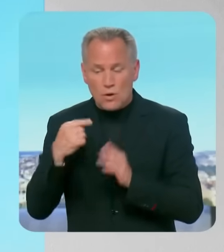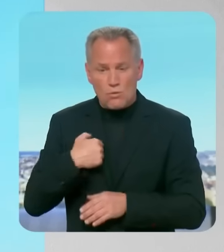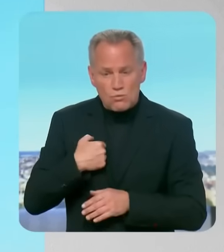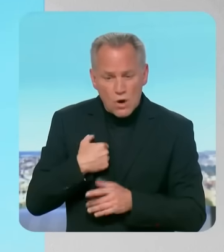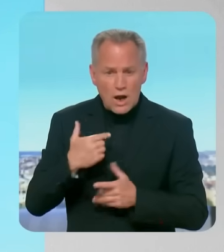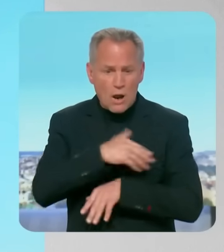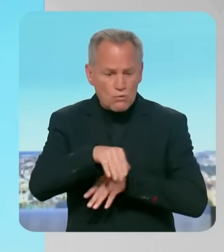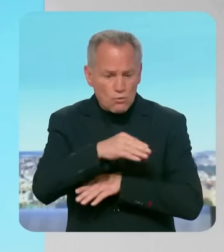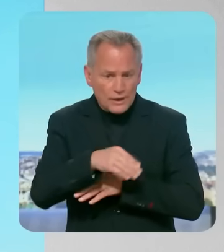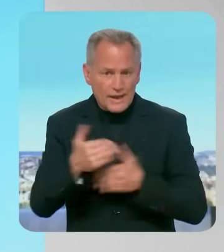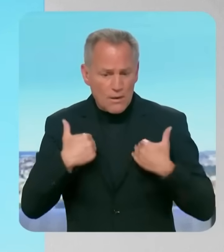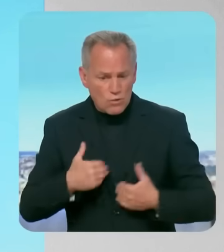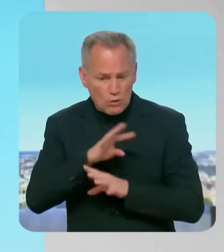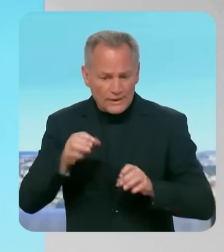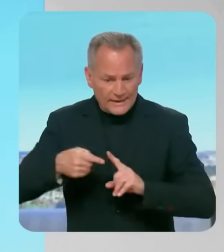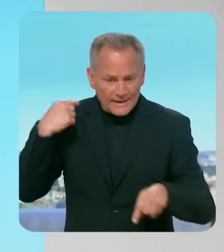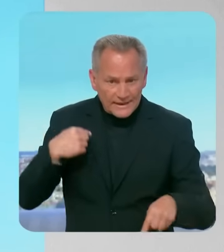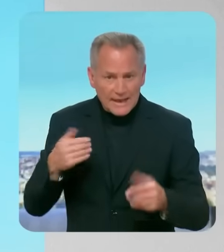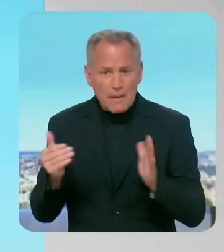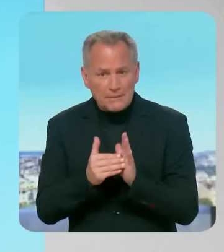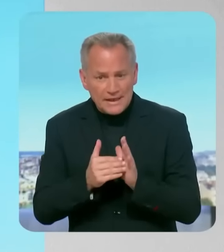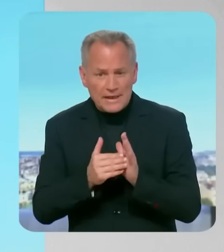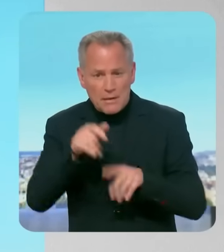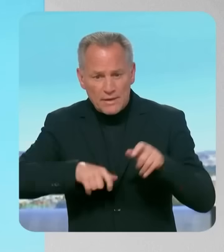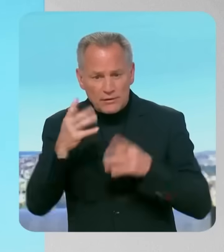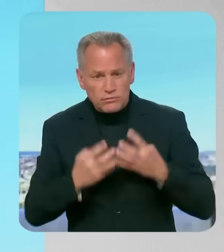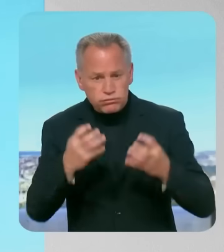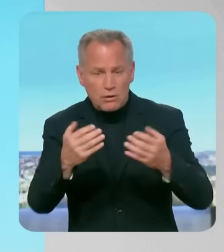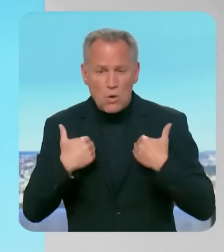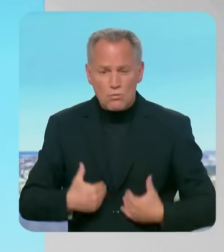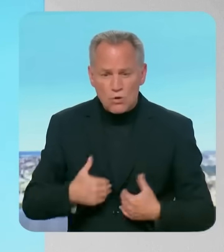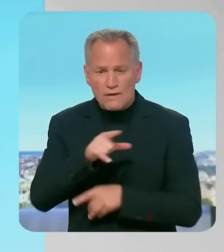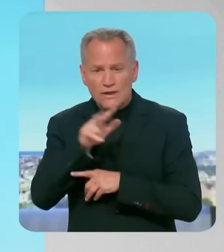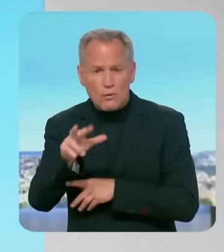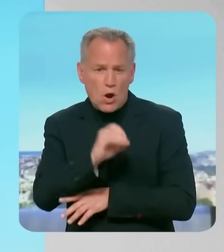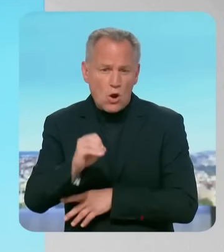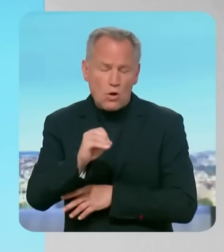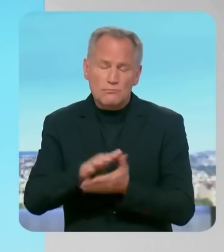à Montpellier le week-end dernier avec plus de 1000 personnes. Je serai en meeting à Strasbourg